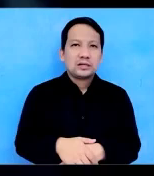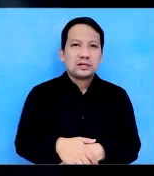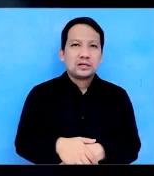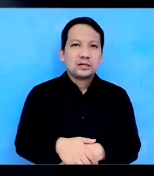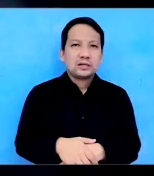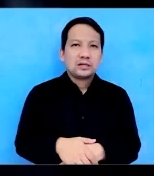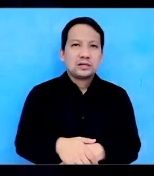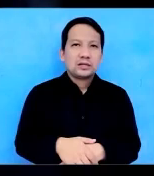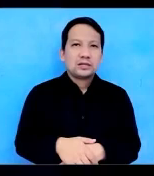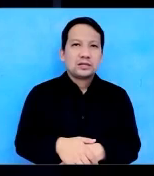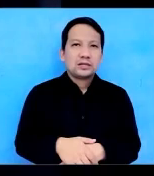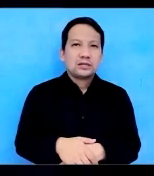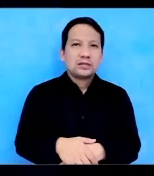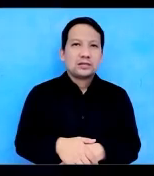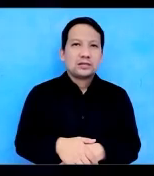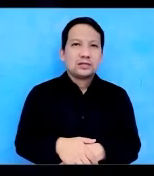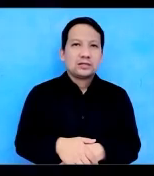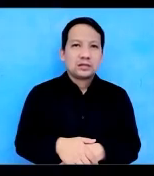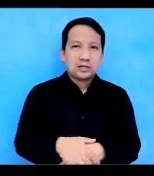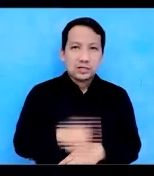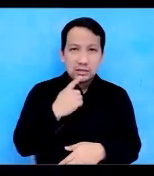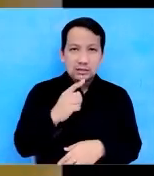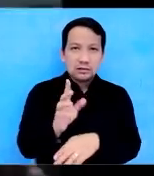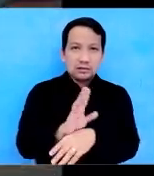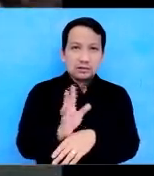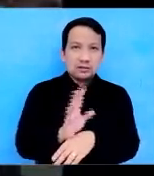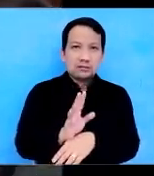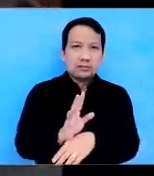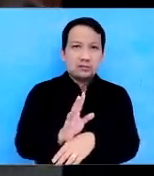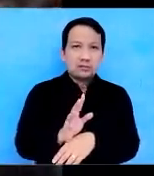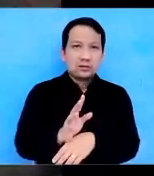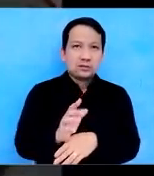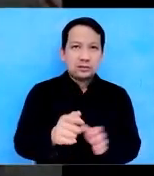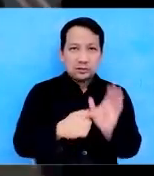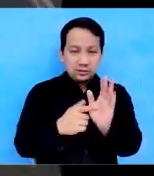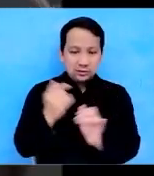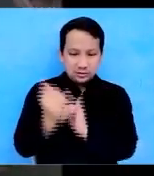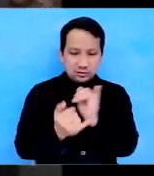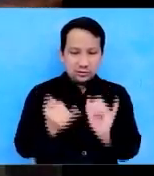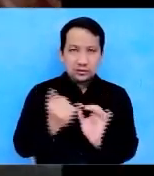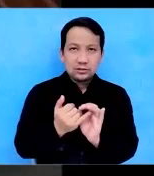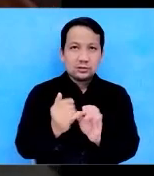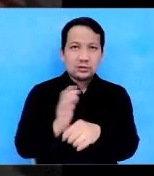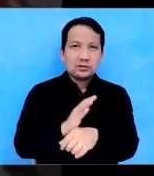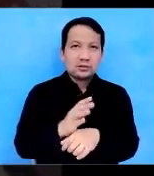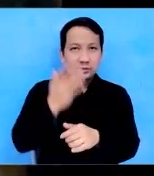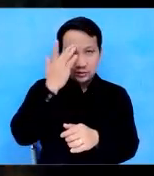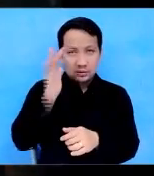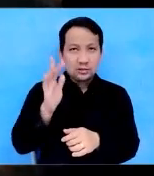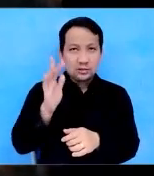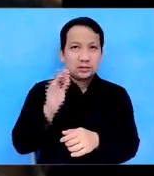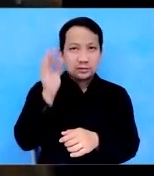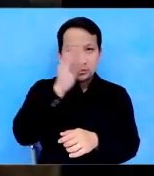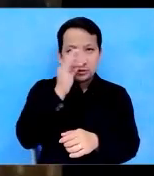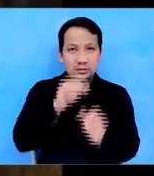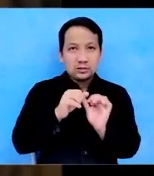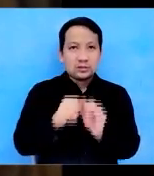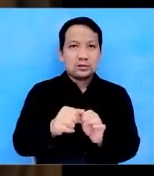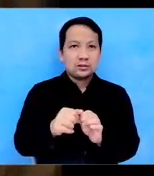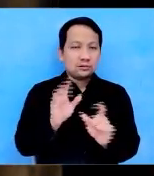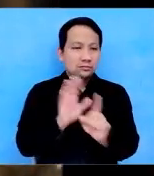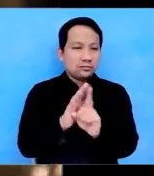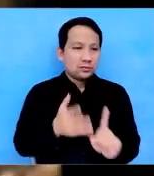you love. Speaking of film, bumabandera naman sa international scene ang galing ng Pilipino. Bumida kasi